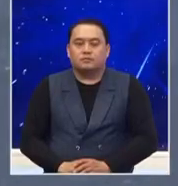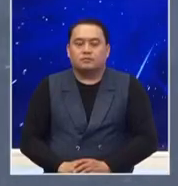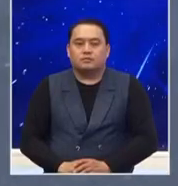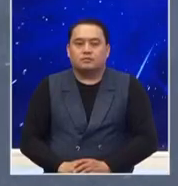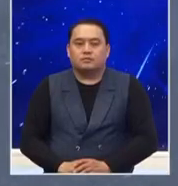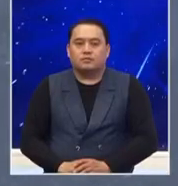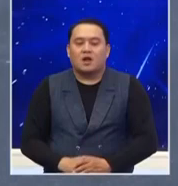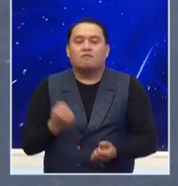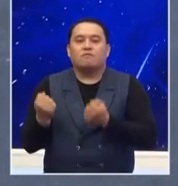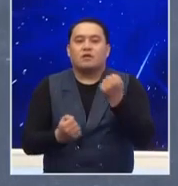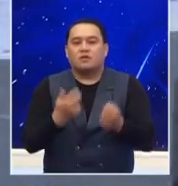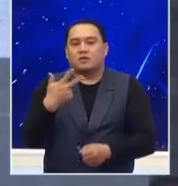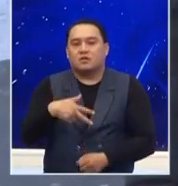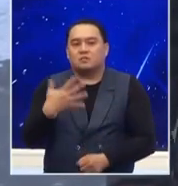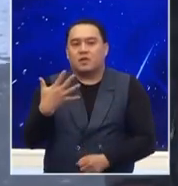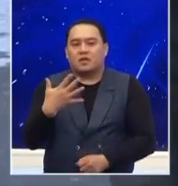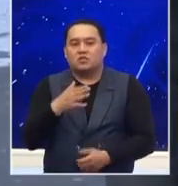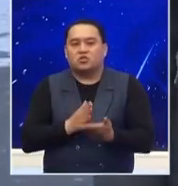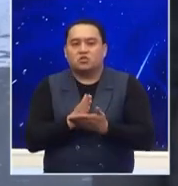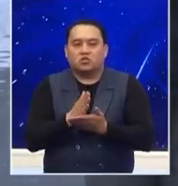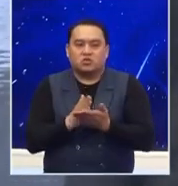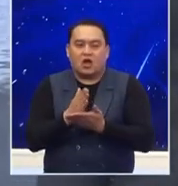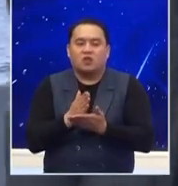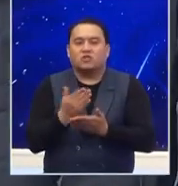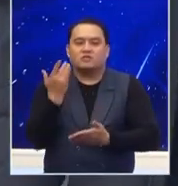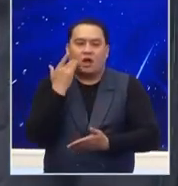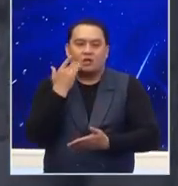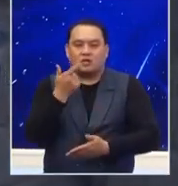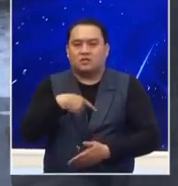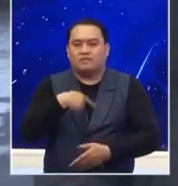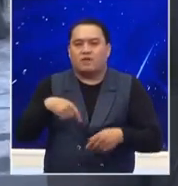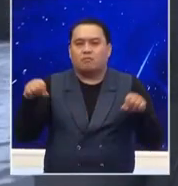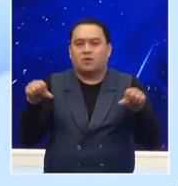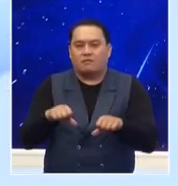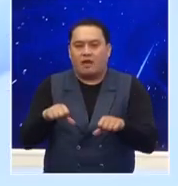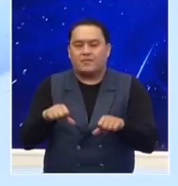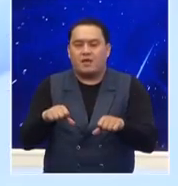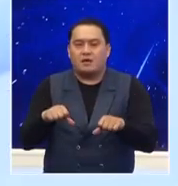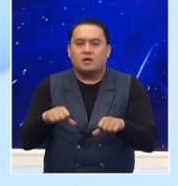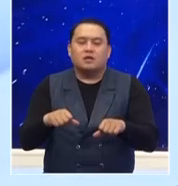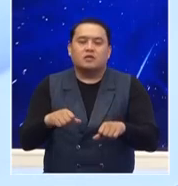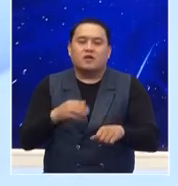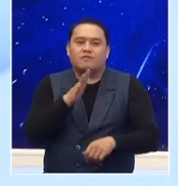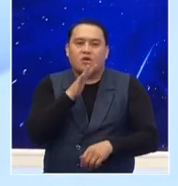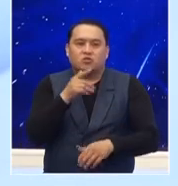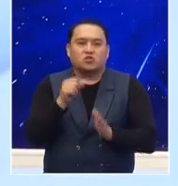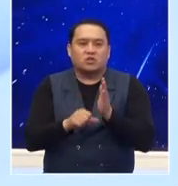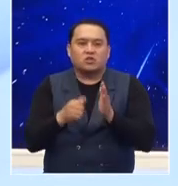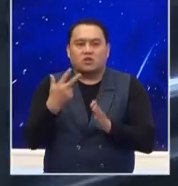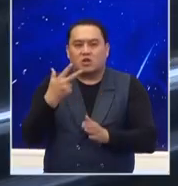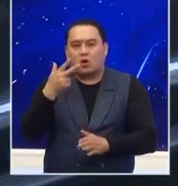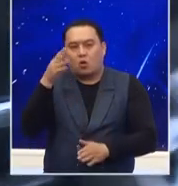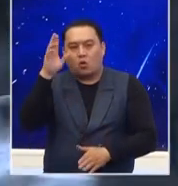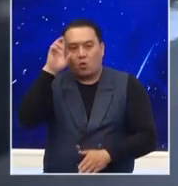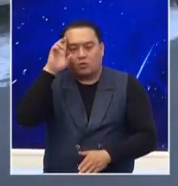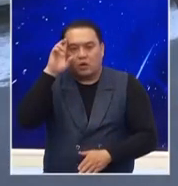Александр Цой – водитель с 35-летним стажем. Примерно гражданин всегда носит при себе водительские права. Несмотря на возраст – 63 года,